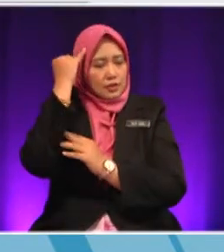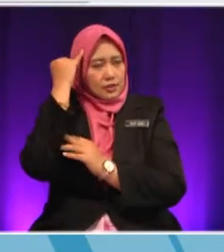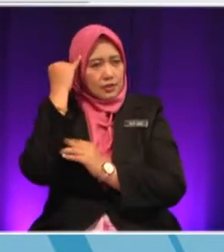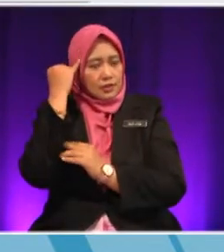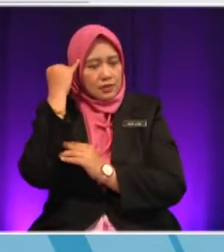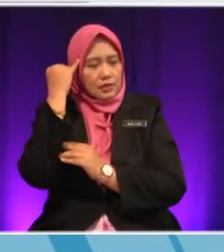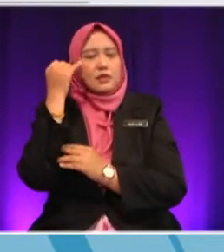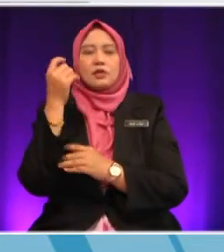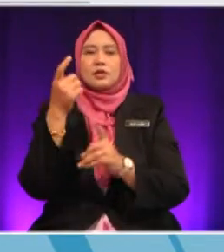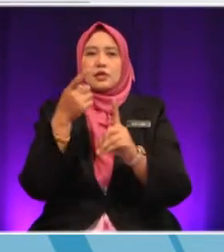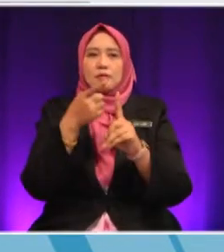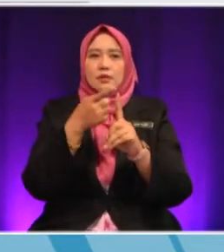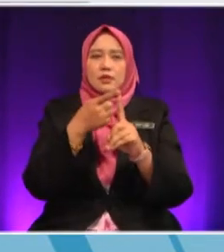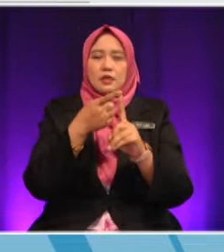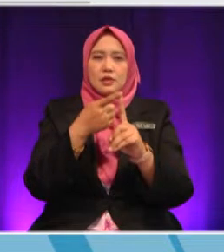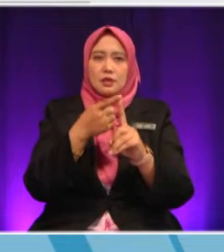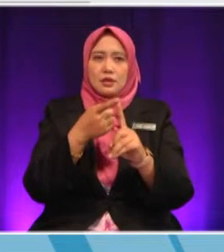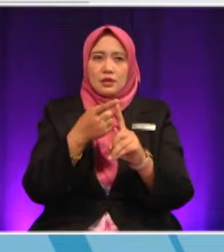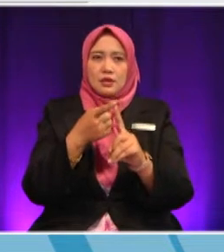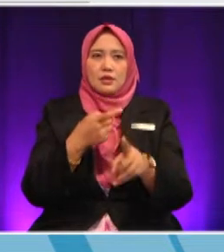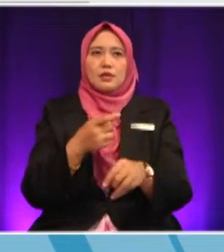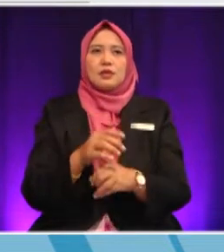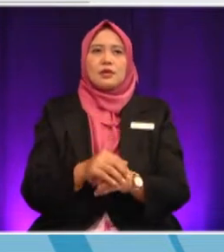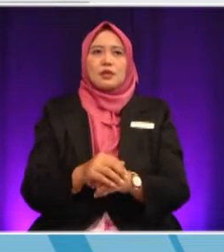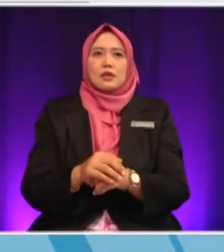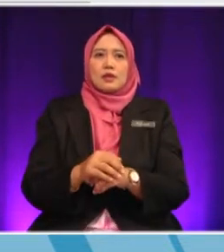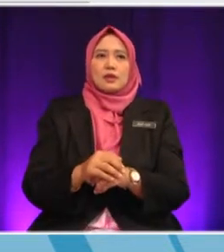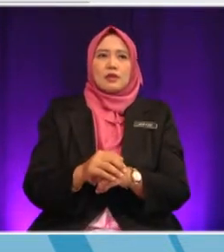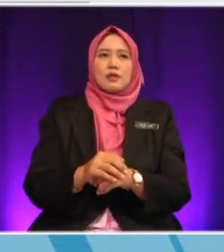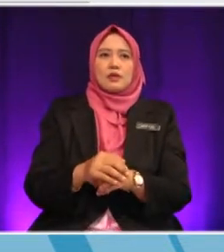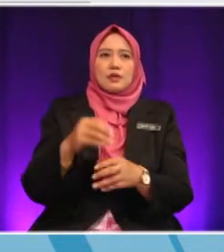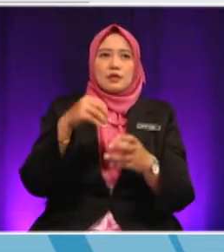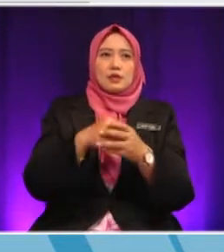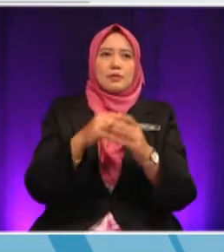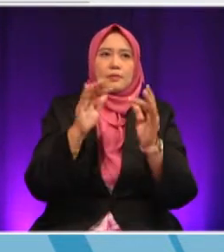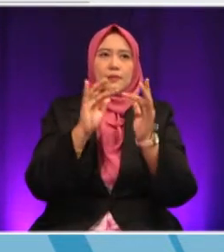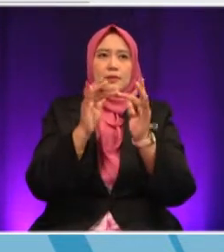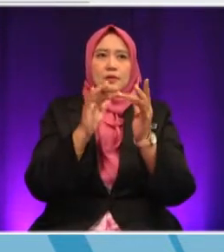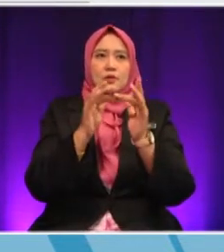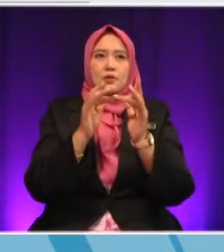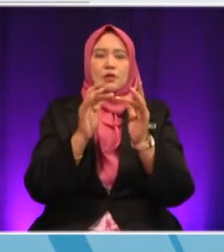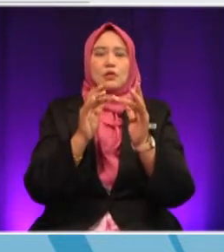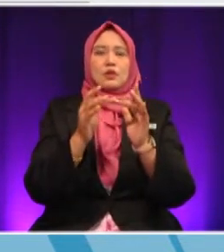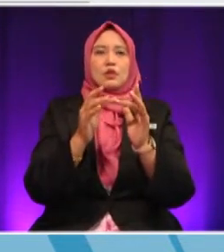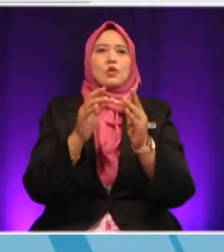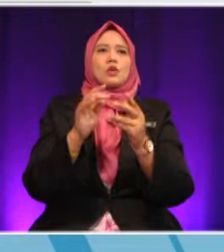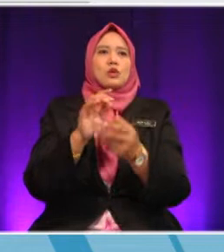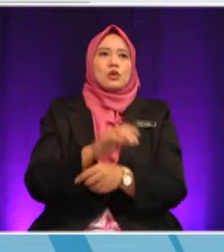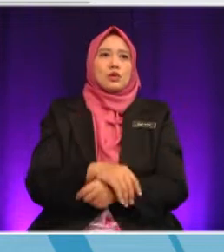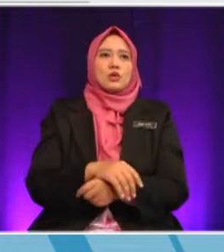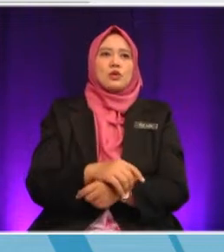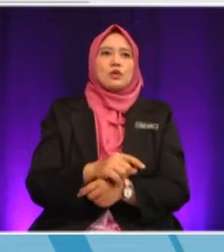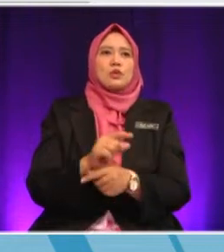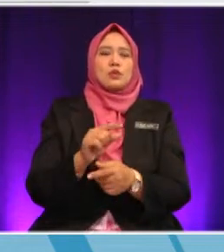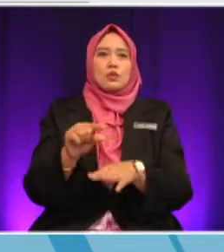dikirim tuh karena kalian menggunakan bahasa postscript and key jawaban daripada ada HAM silakan